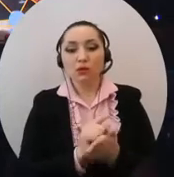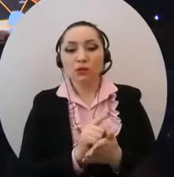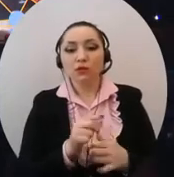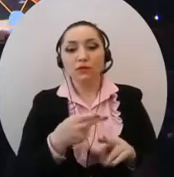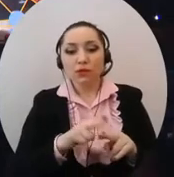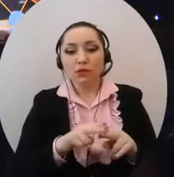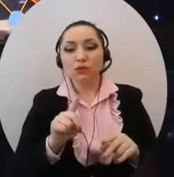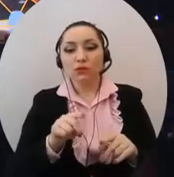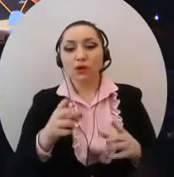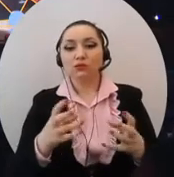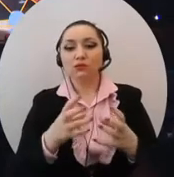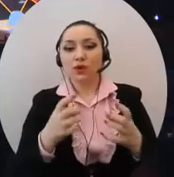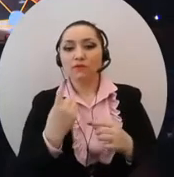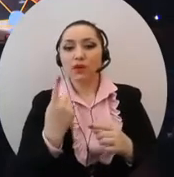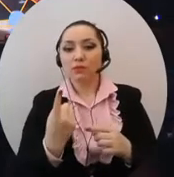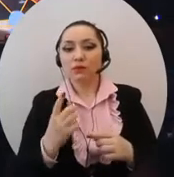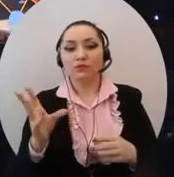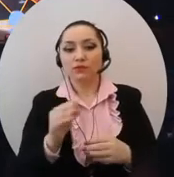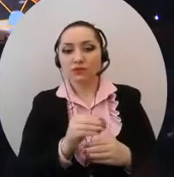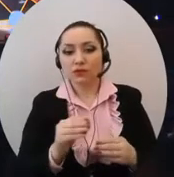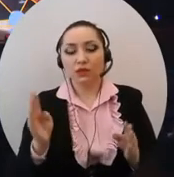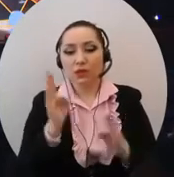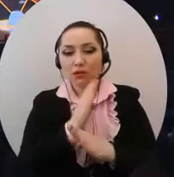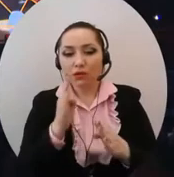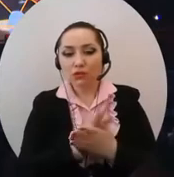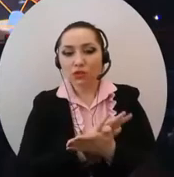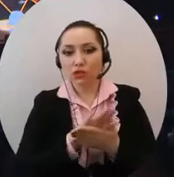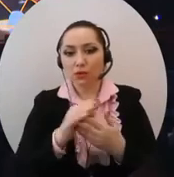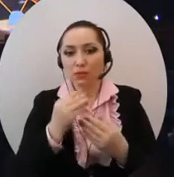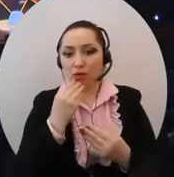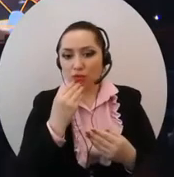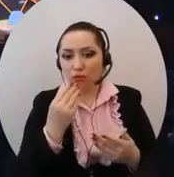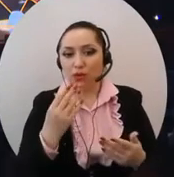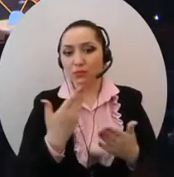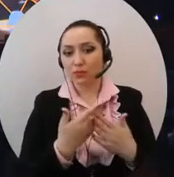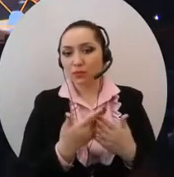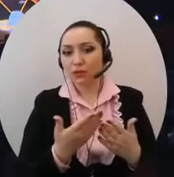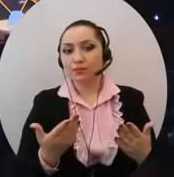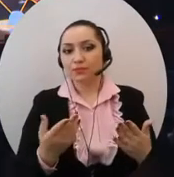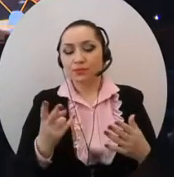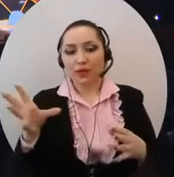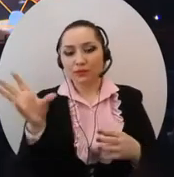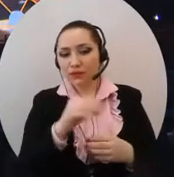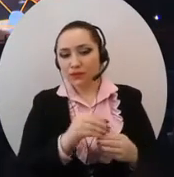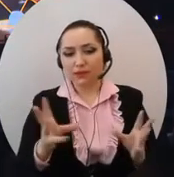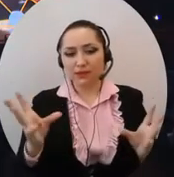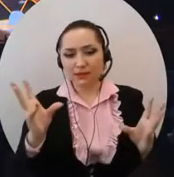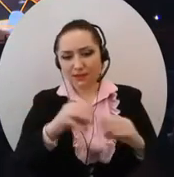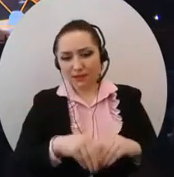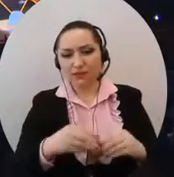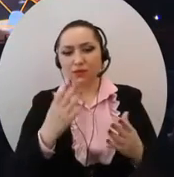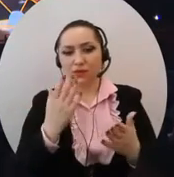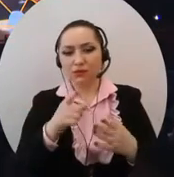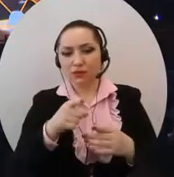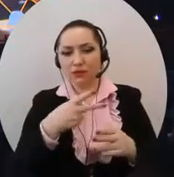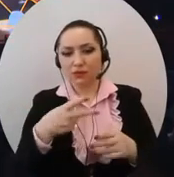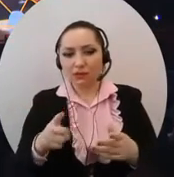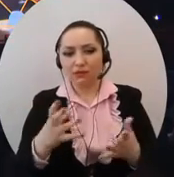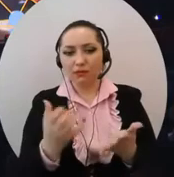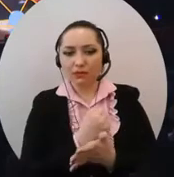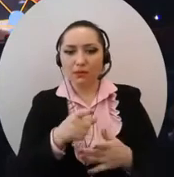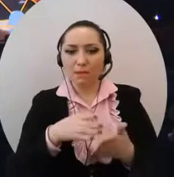содержат, во-первых, все экологически чистые продукты. Например, во всех средствах этой линейки, если вы уловили, есть конопляное масло.